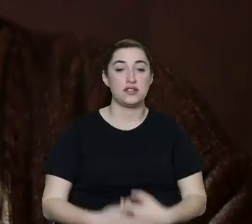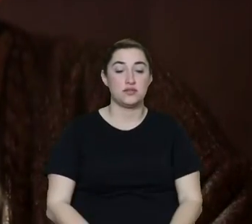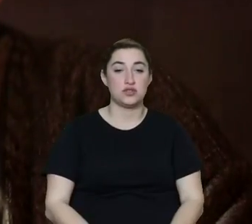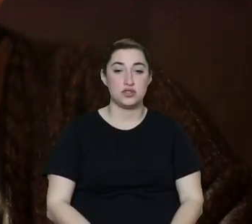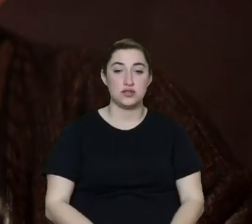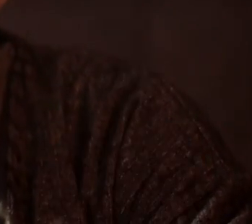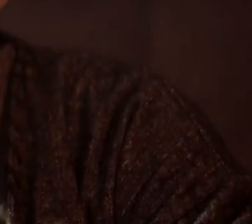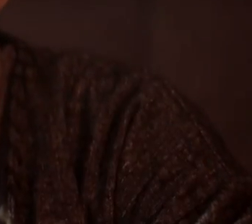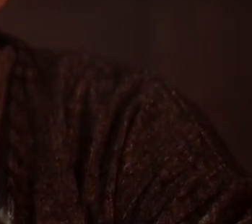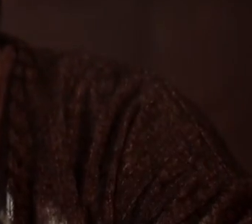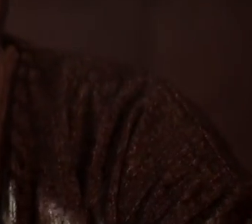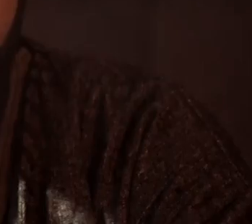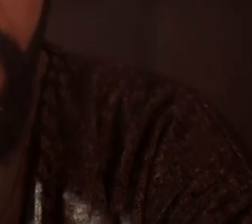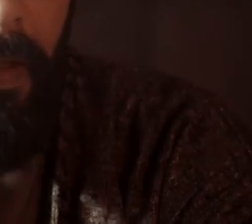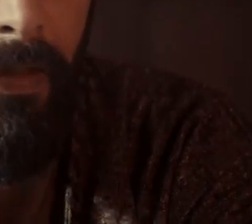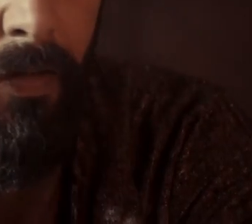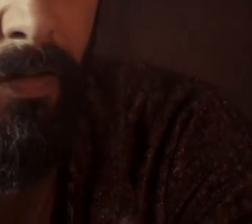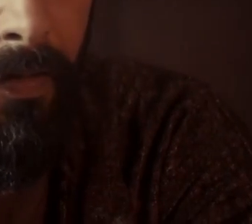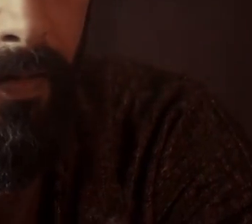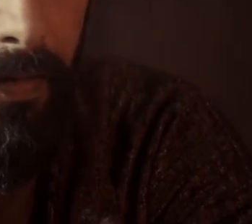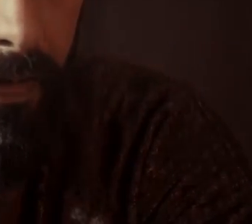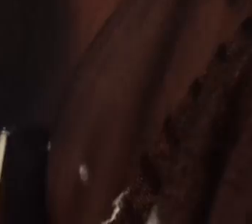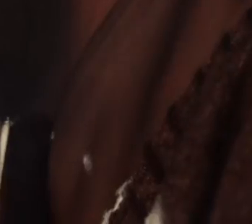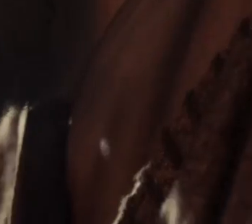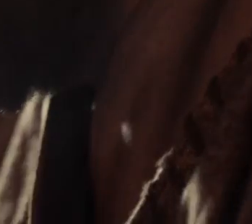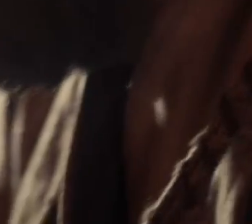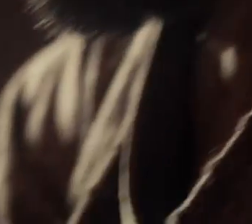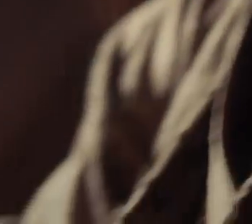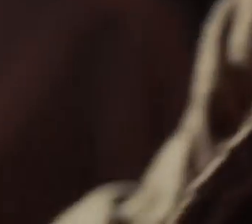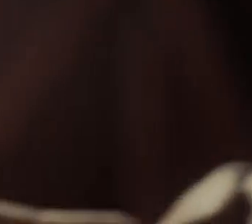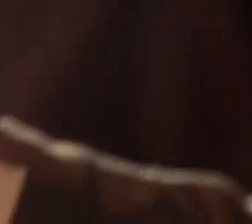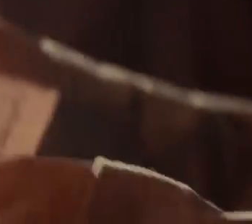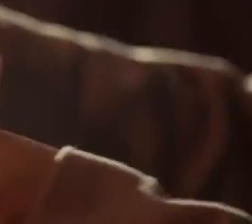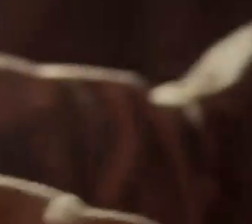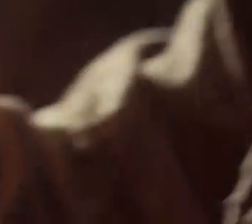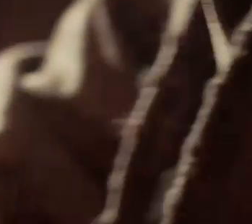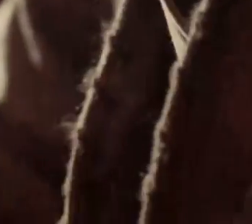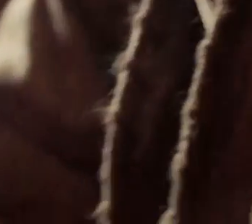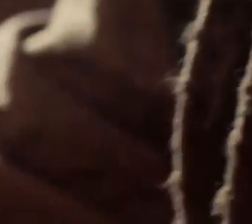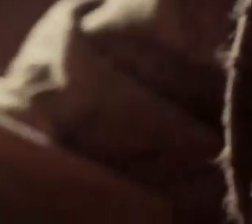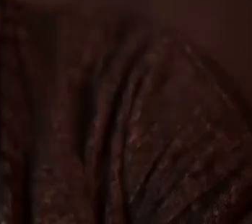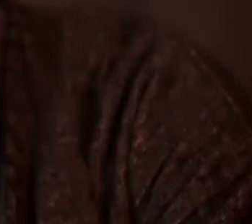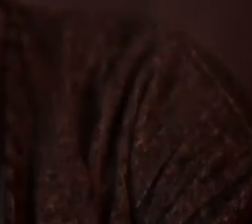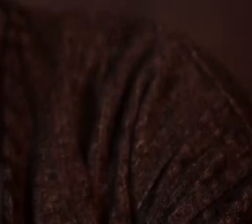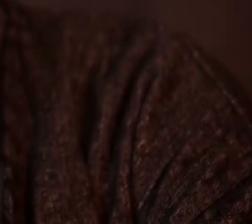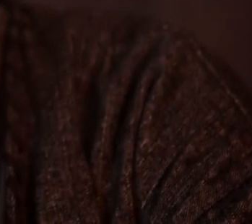Şimdi Yunus yaptıklarının etkisiyle kötü olup irkilerek toplandı ve başka bir dava dosyasına odaklandı.